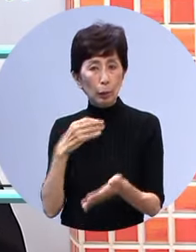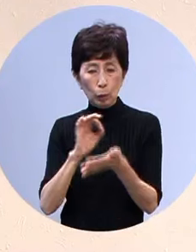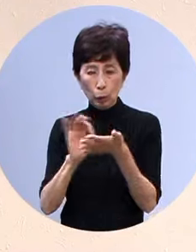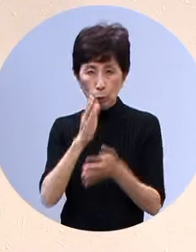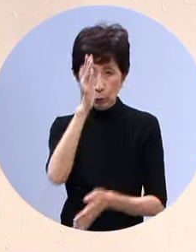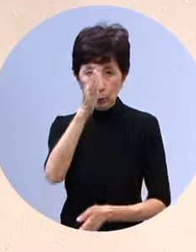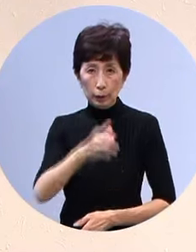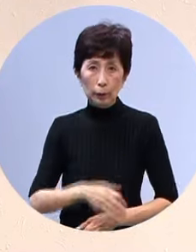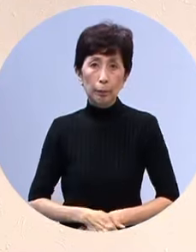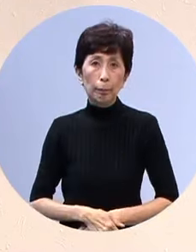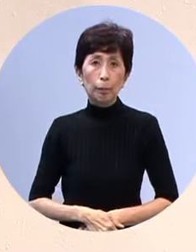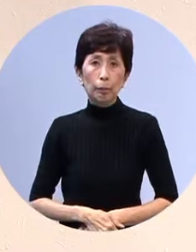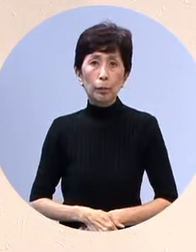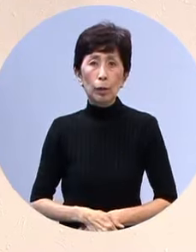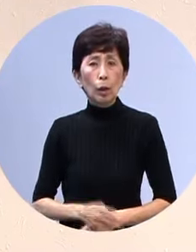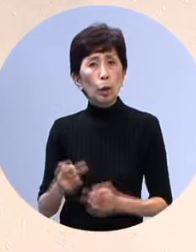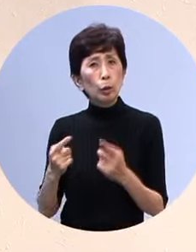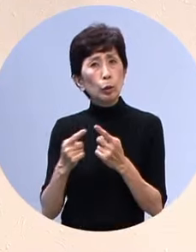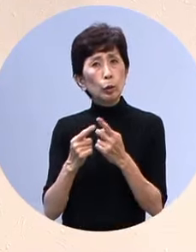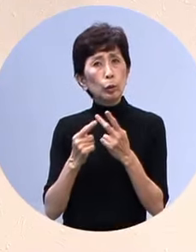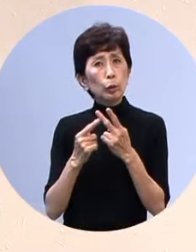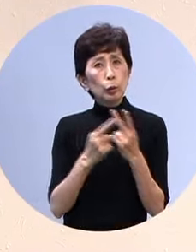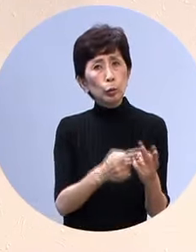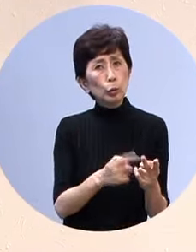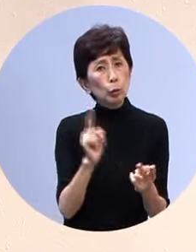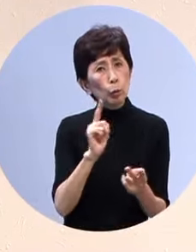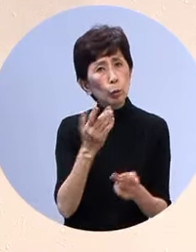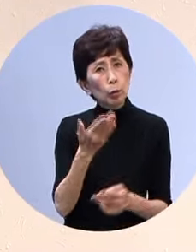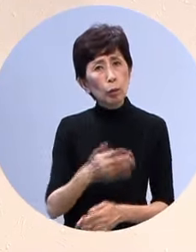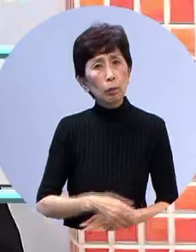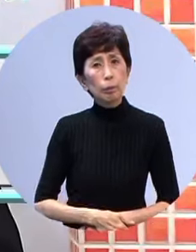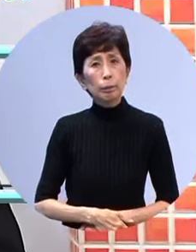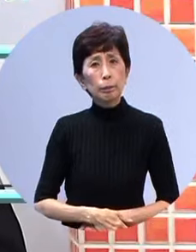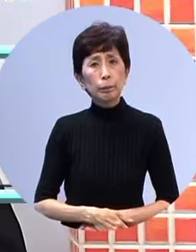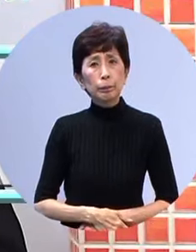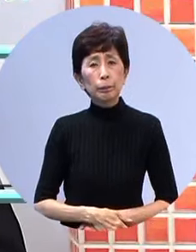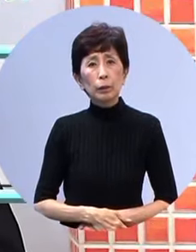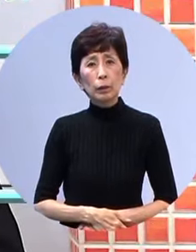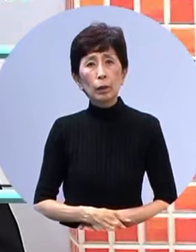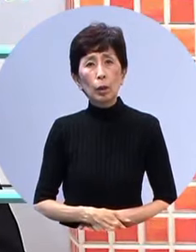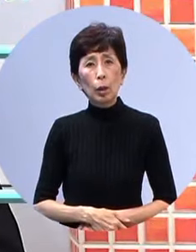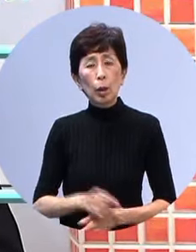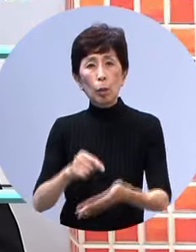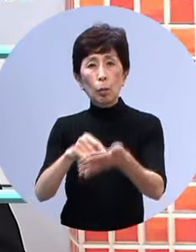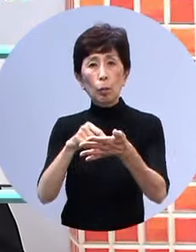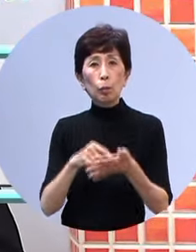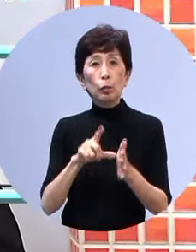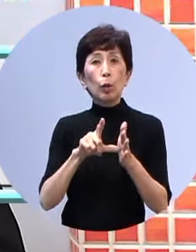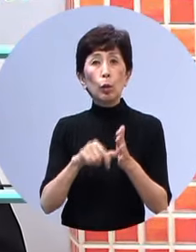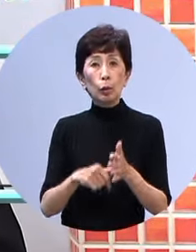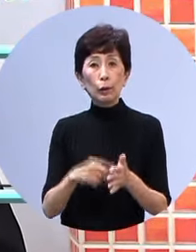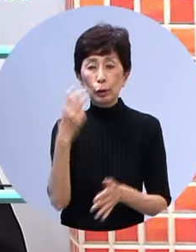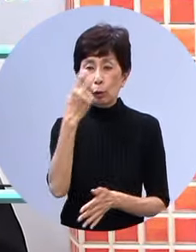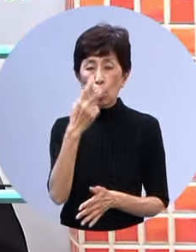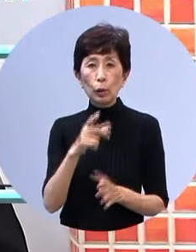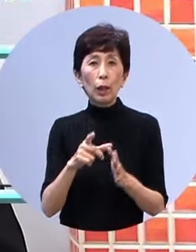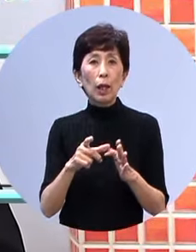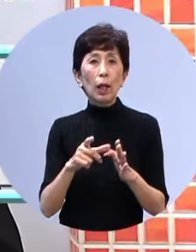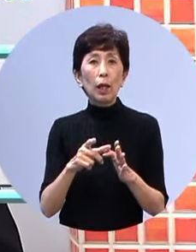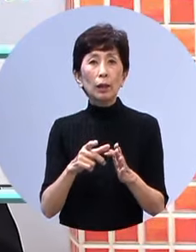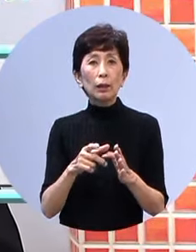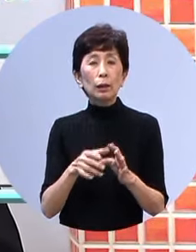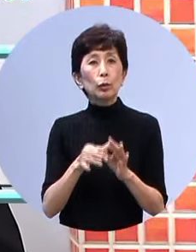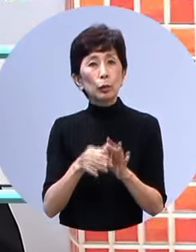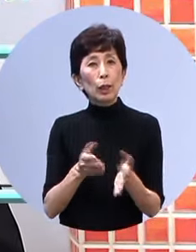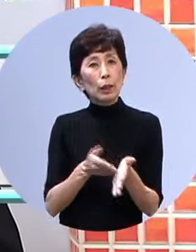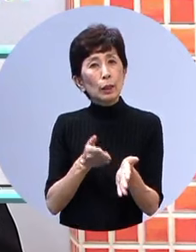。 郵送では受け付けていないんですか？ 申し込み書ご提出の際に調査についてご説明